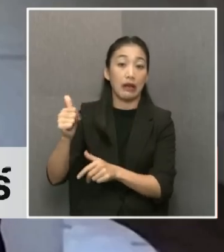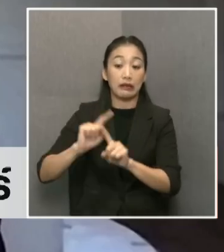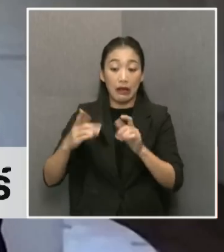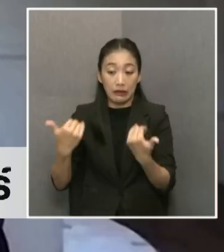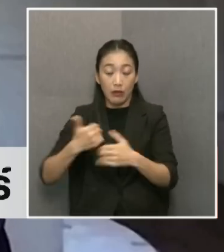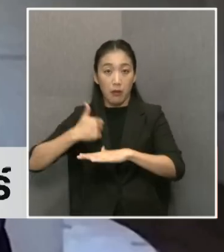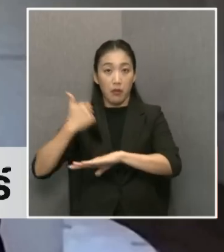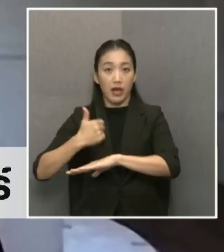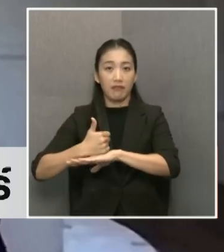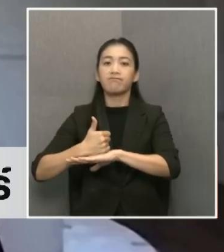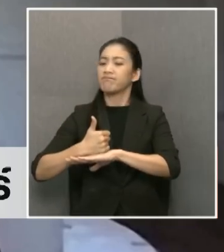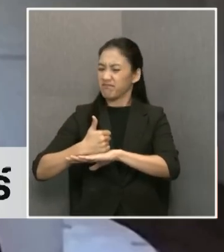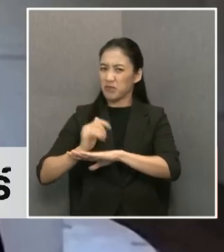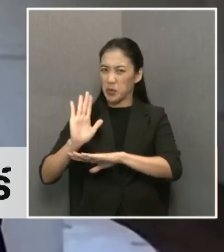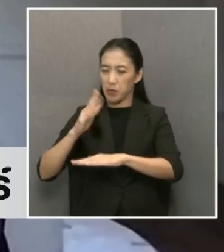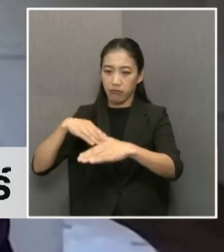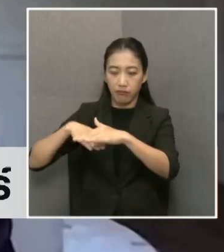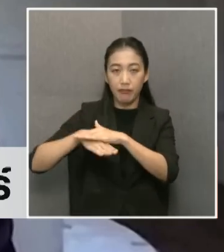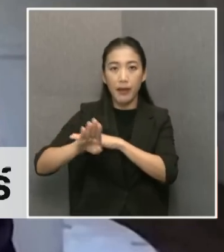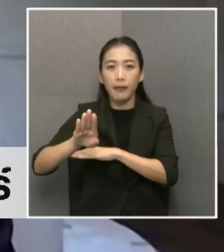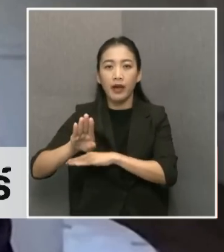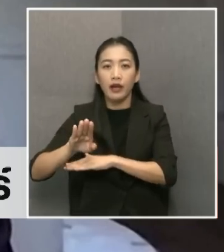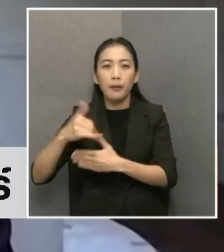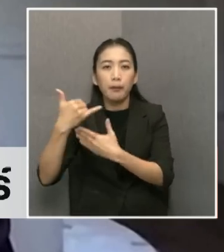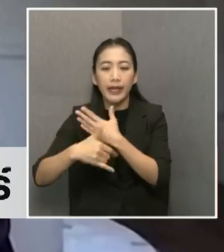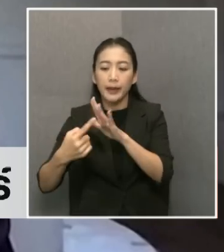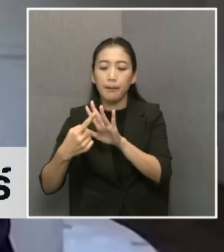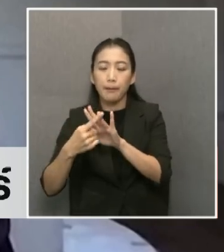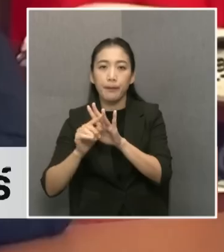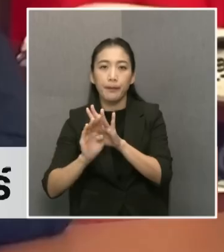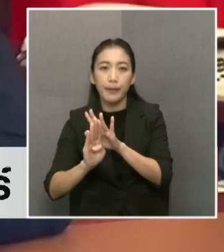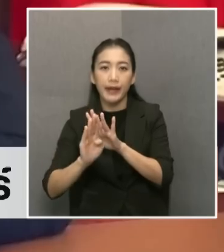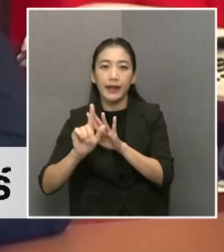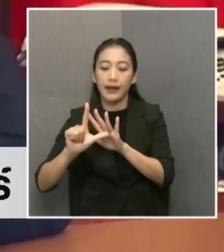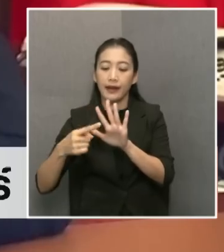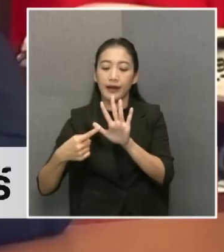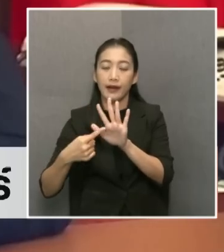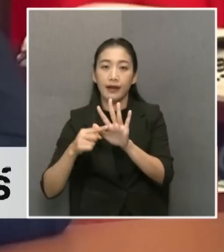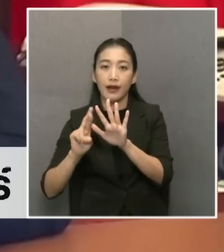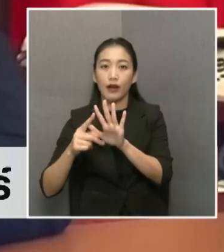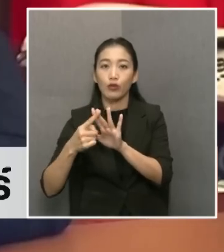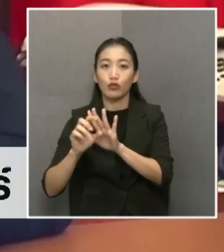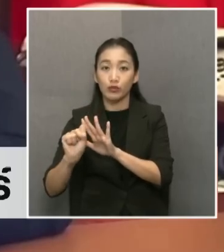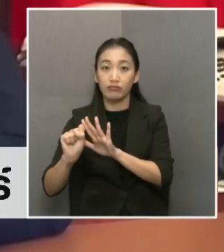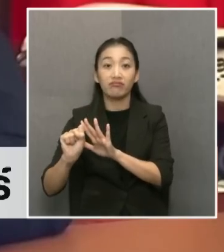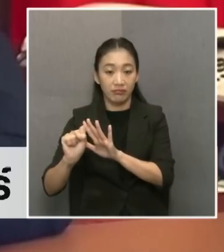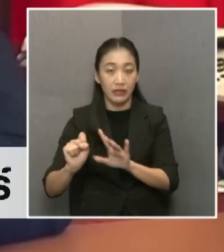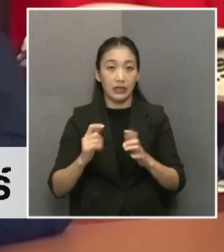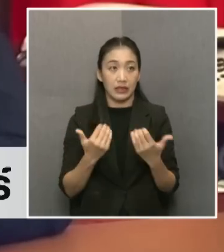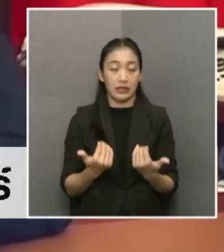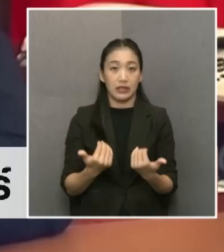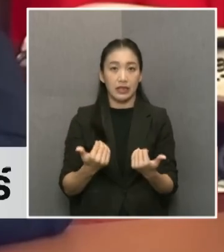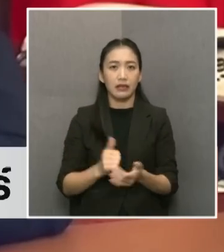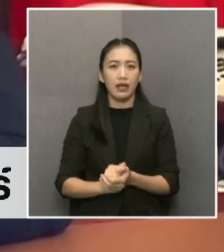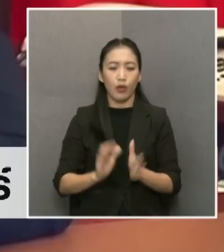อนนี้ก็ลี้ภัยไปอยู่ยังเบลารุสแล้วครับ ล่าสุดค่ะนายเคิร์ตวอลเกอร์อดีตทูตพิเศษสหรัฐประจำยูเครนออกมาแสดง